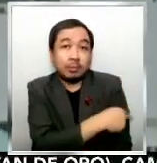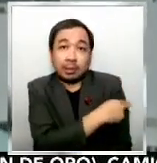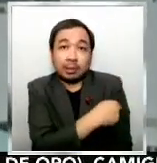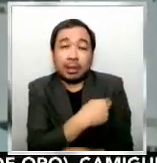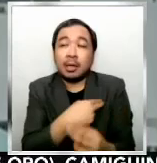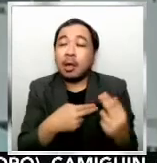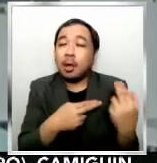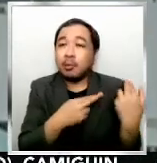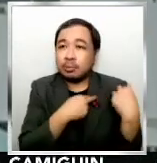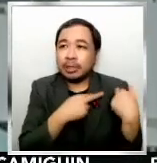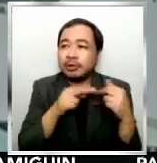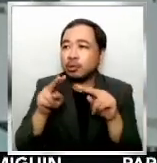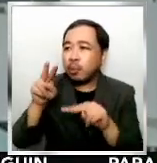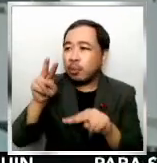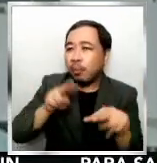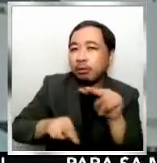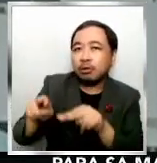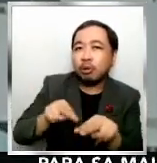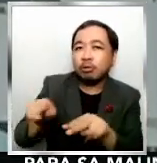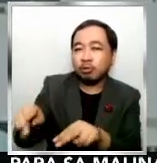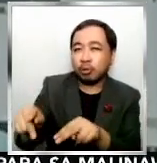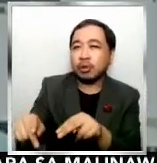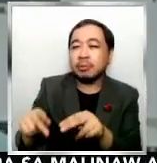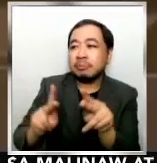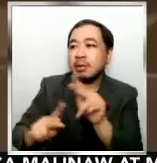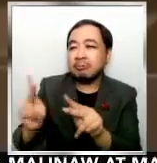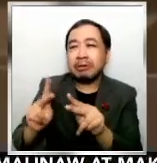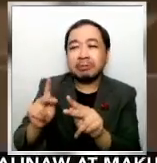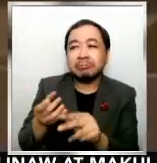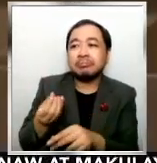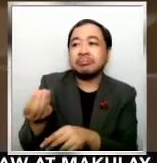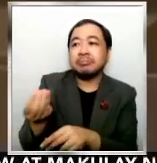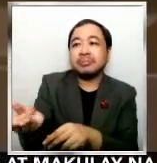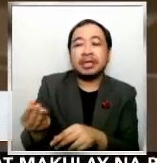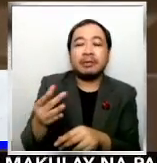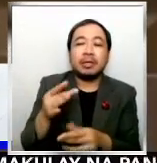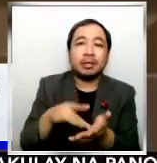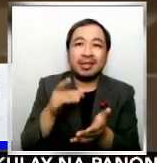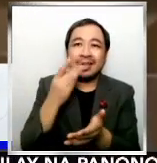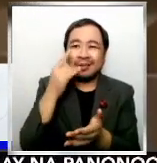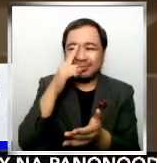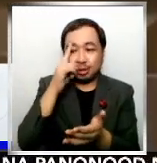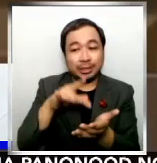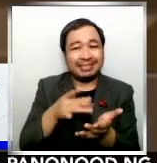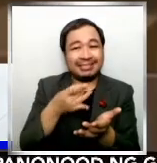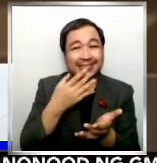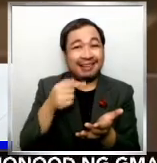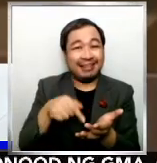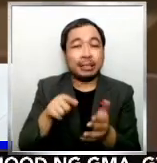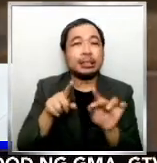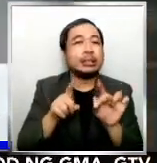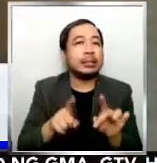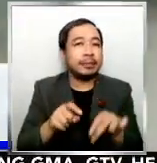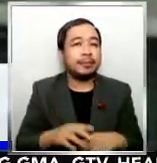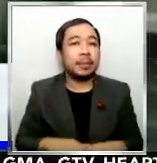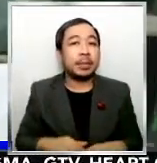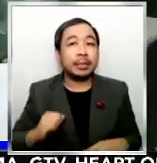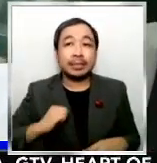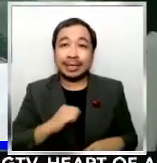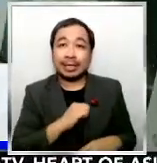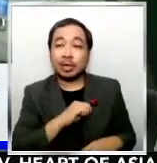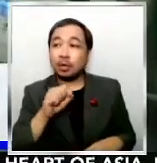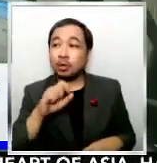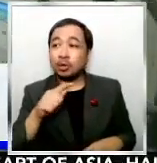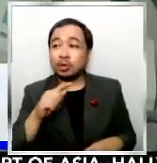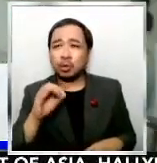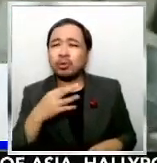investigational drug or a drug that is still under development. Ang gustong malaman ni Senate President Tito Soto sa budget hearing kahapon, may